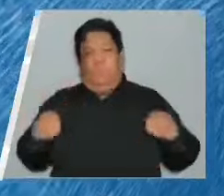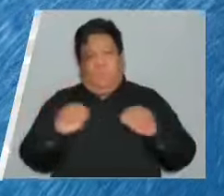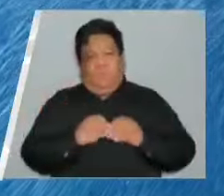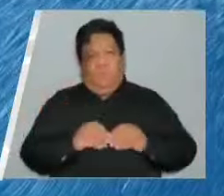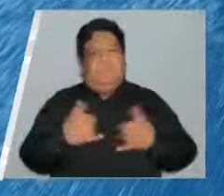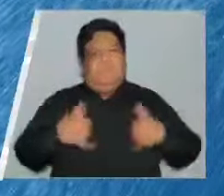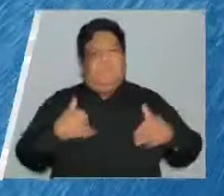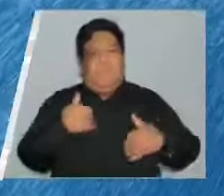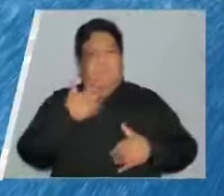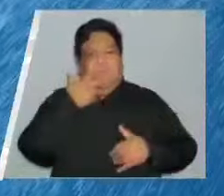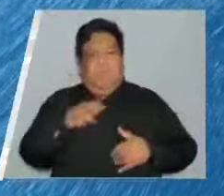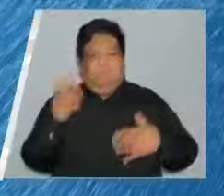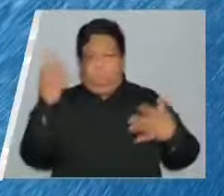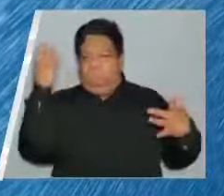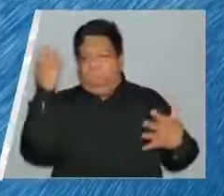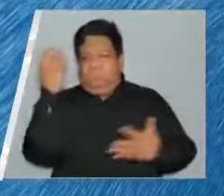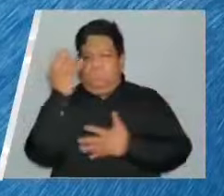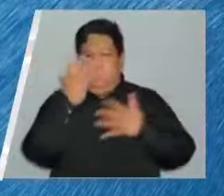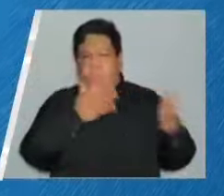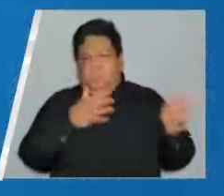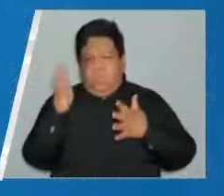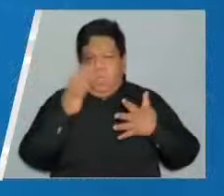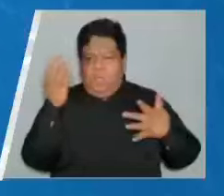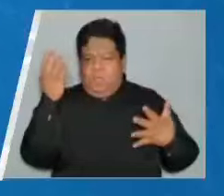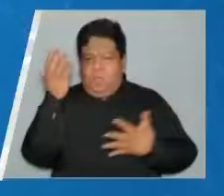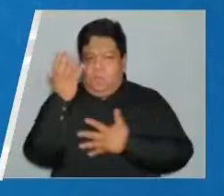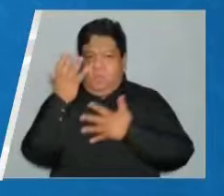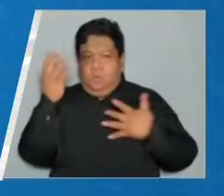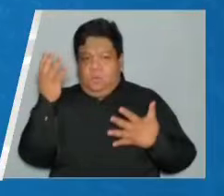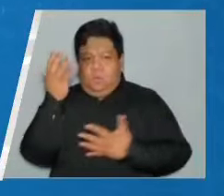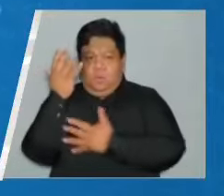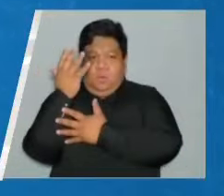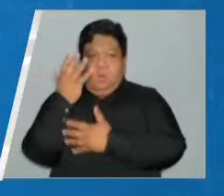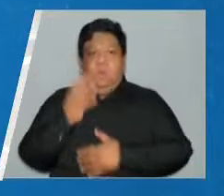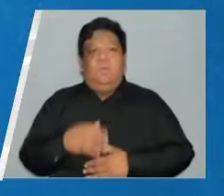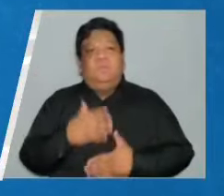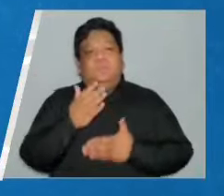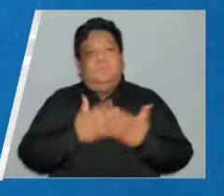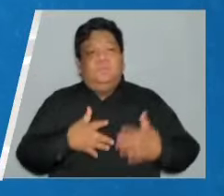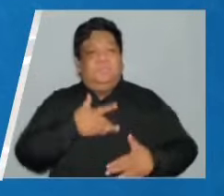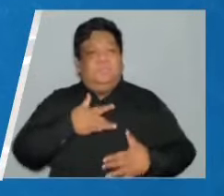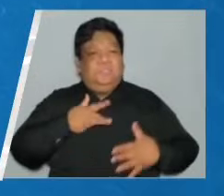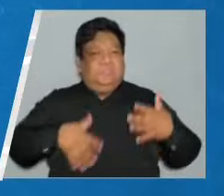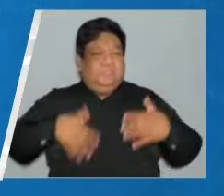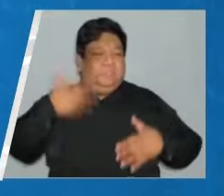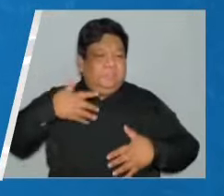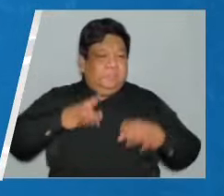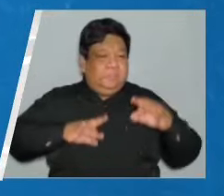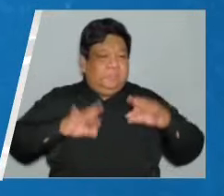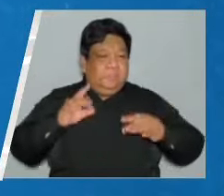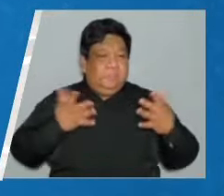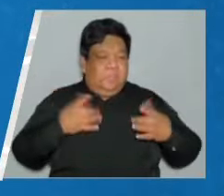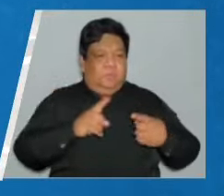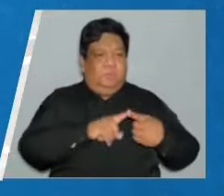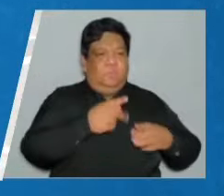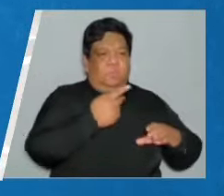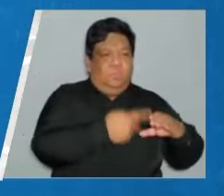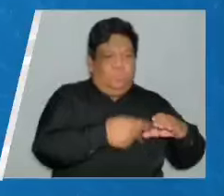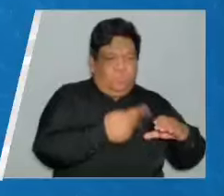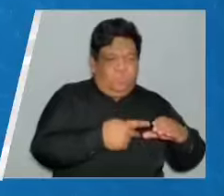sa weekend. Ayon sa PAGASA, ilan sa makakaramdam ng alinsangan ang Puerto Princesa, Palawan, San Jose, Occidental